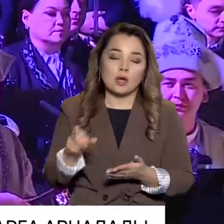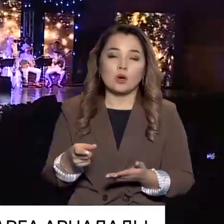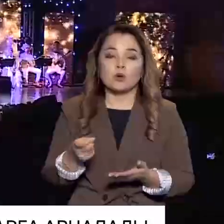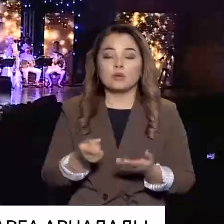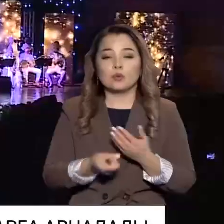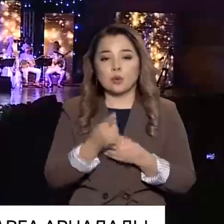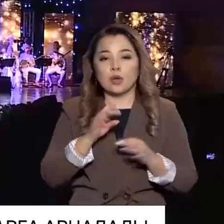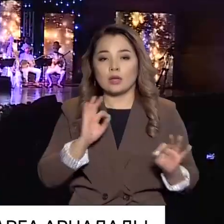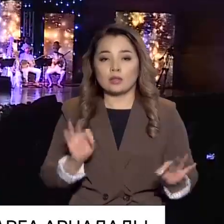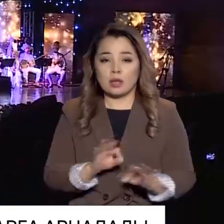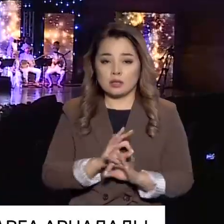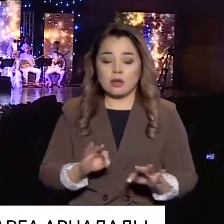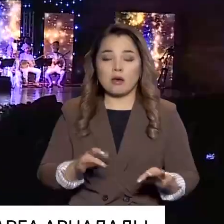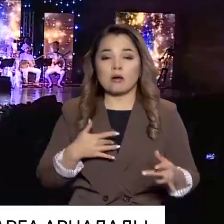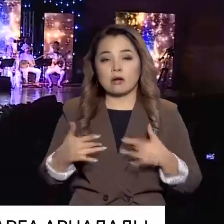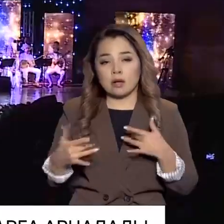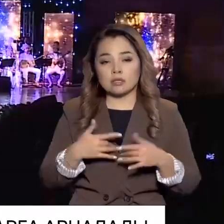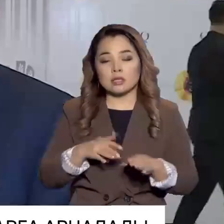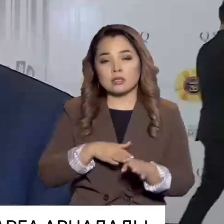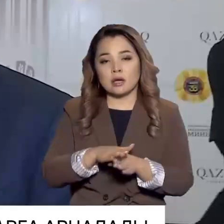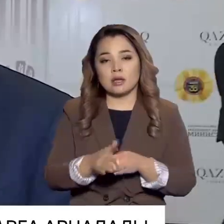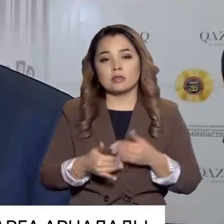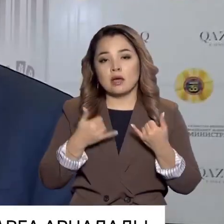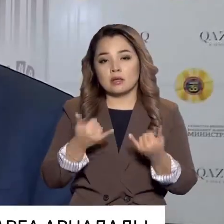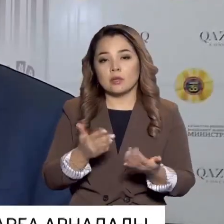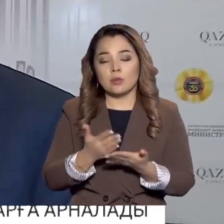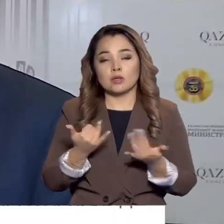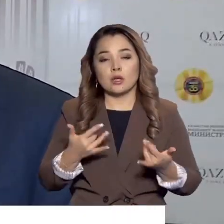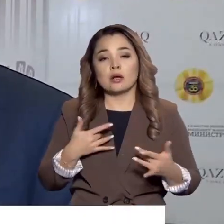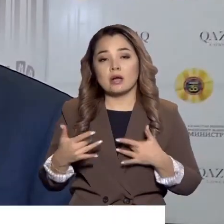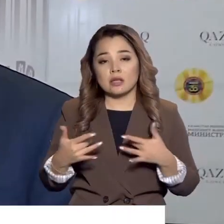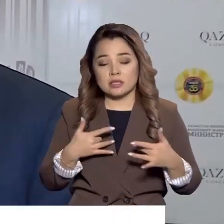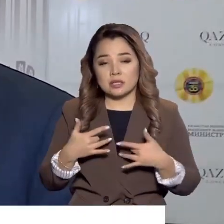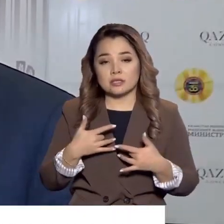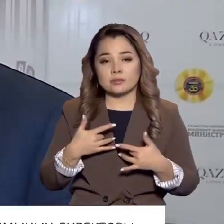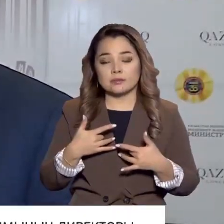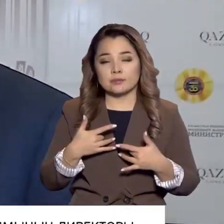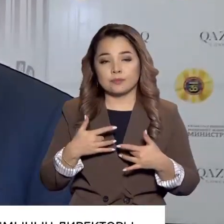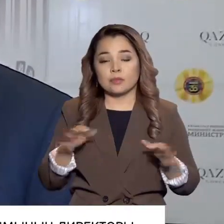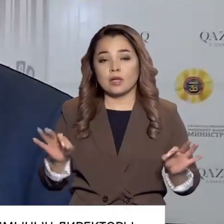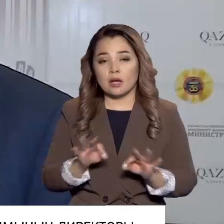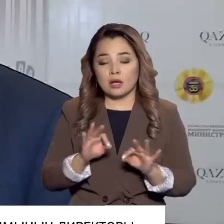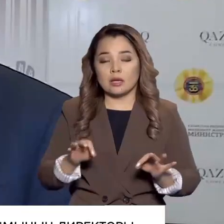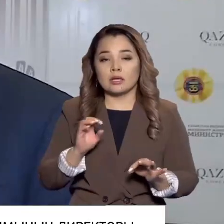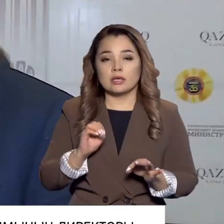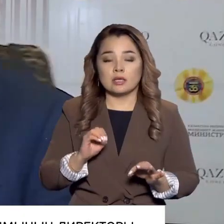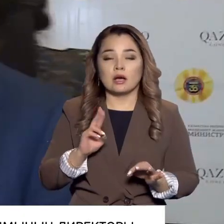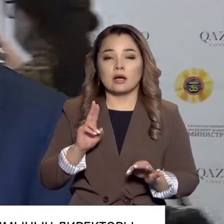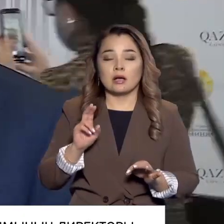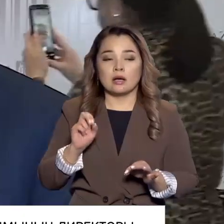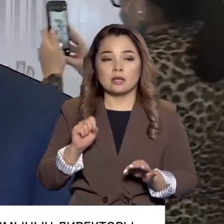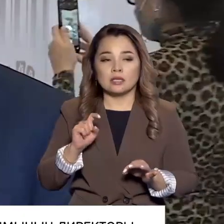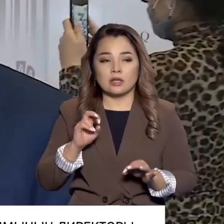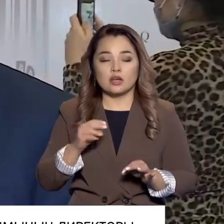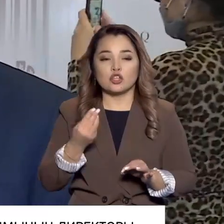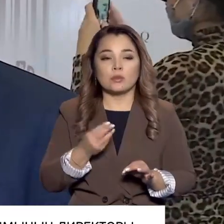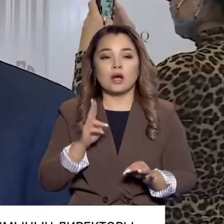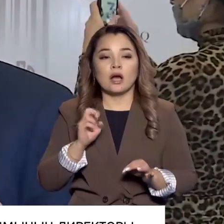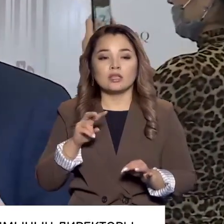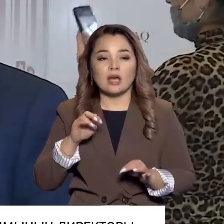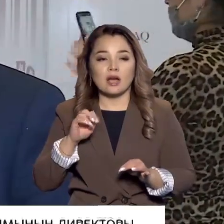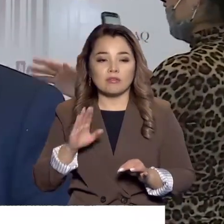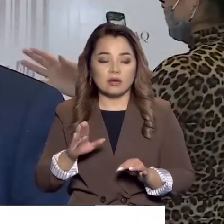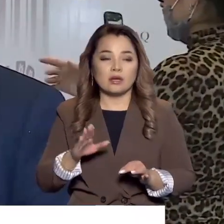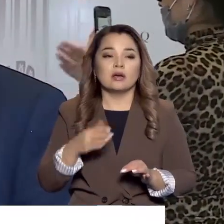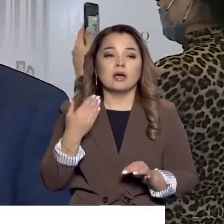туындылары бүгінгі концертте шырқалып жатыр. Бүгін концерт Ескендір Қасанғалиевке, Шамши Қалдаяқпы,